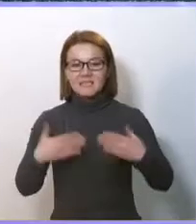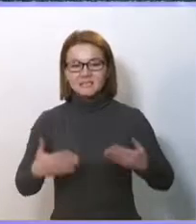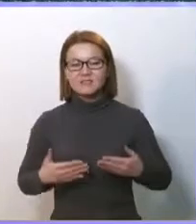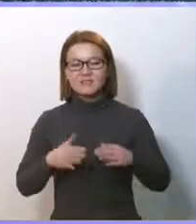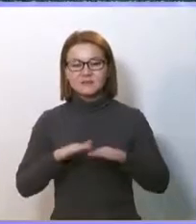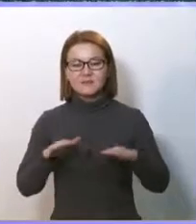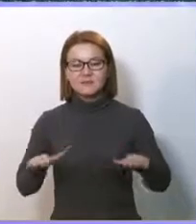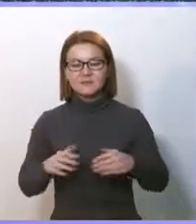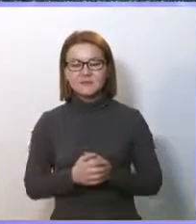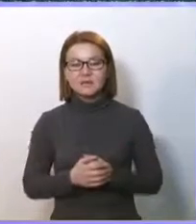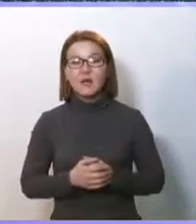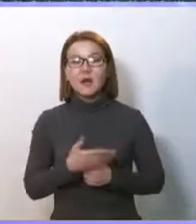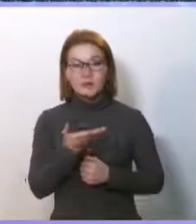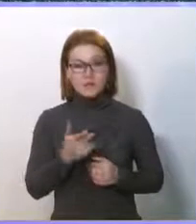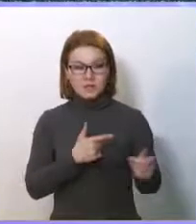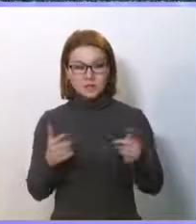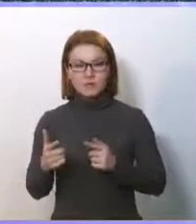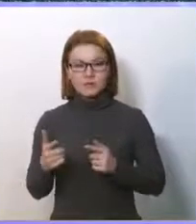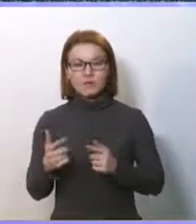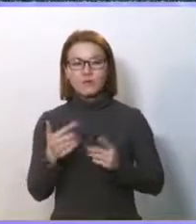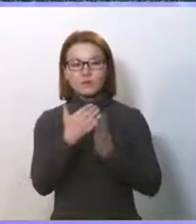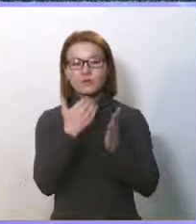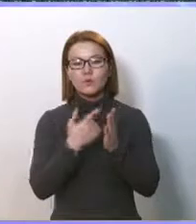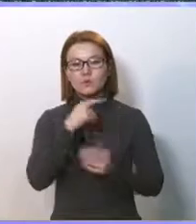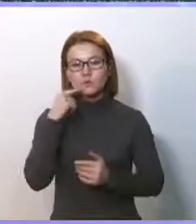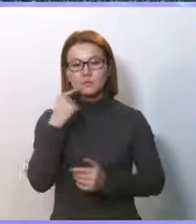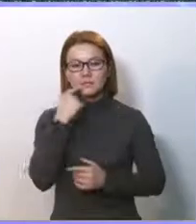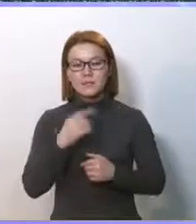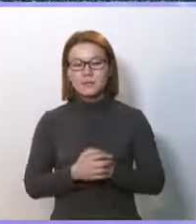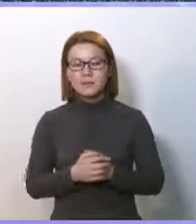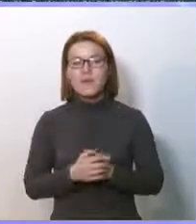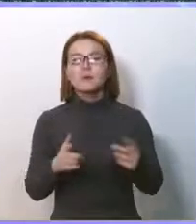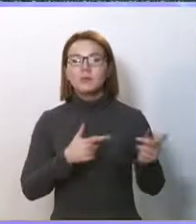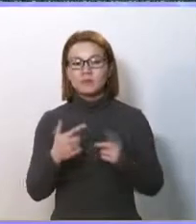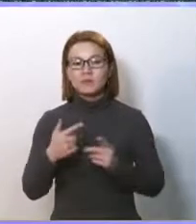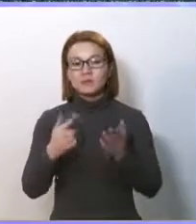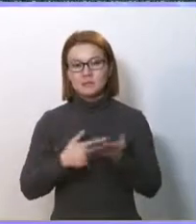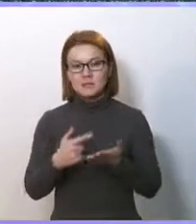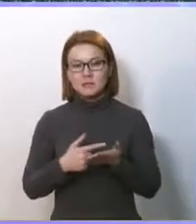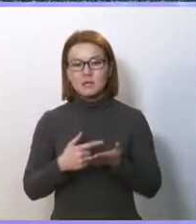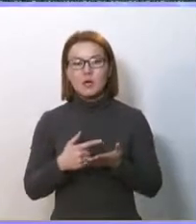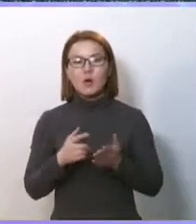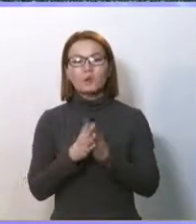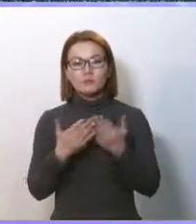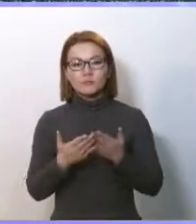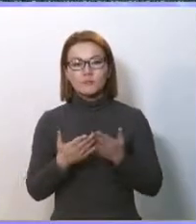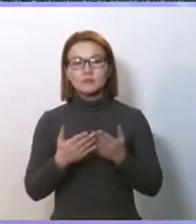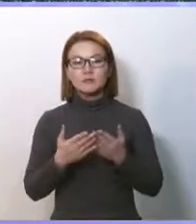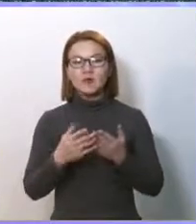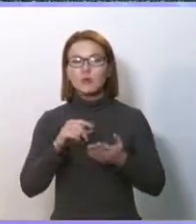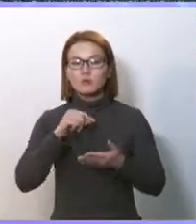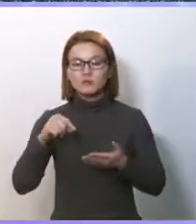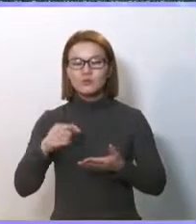Здравствуйте, ребята! Вы готовы к уроку русского языка? Приготовили тетрадь, учебник, ручку,